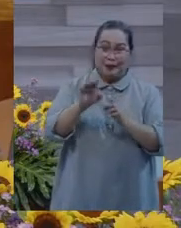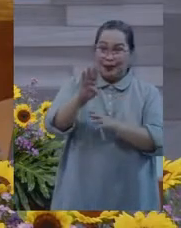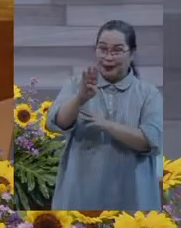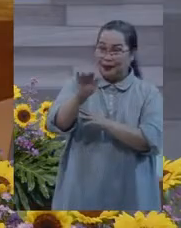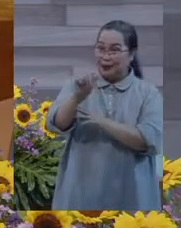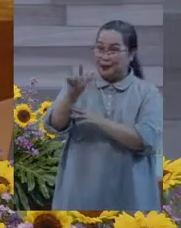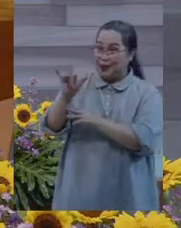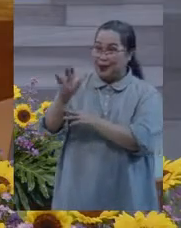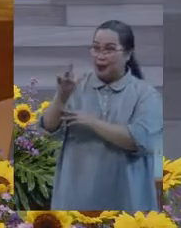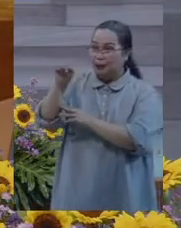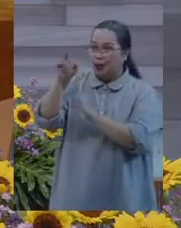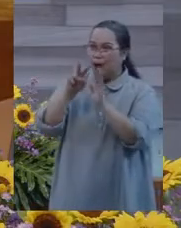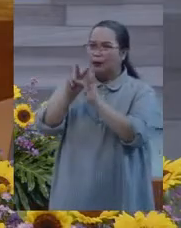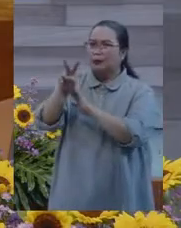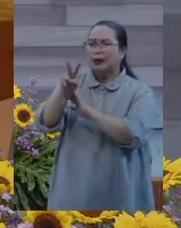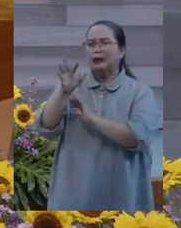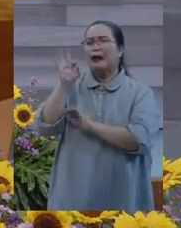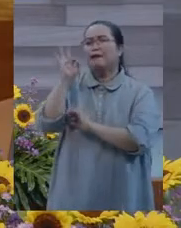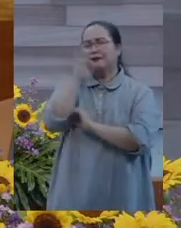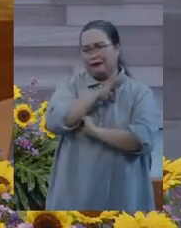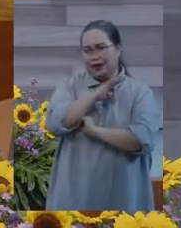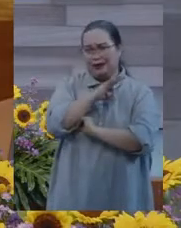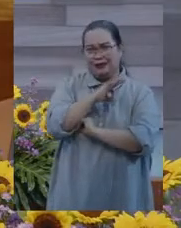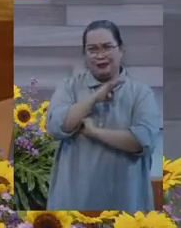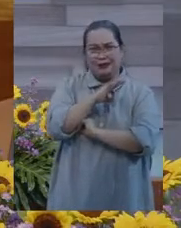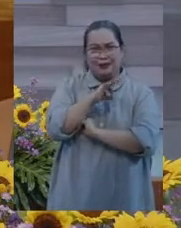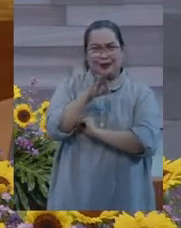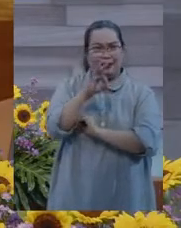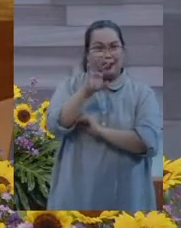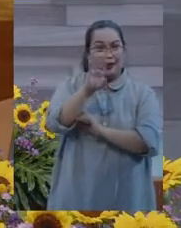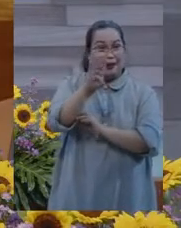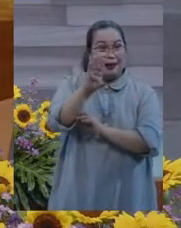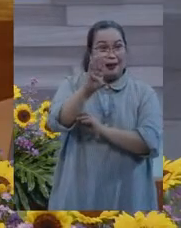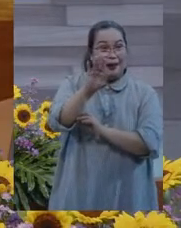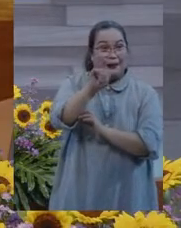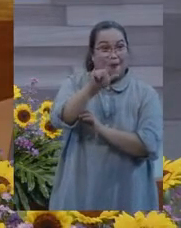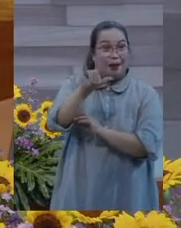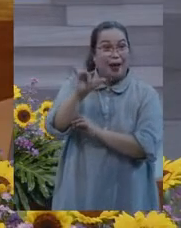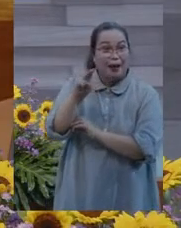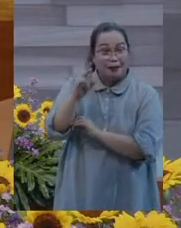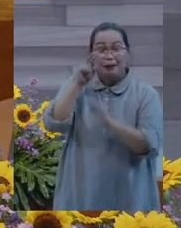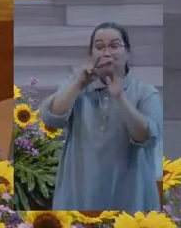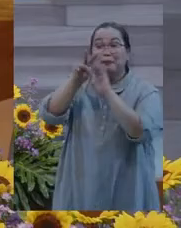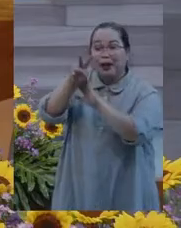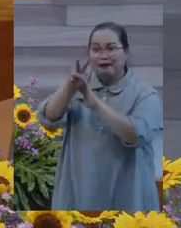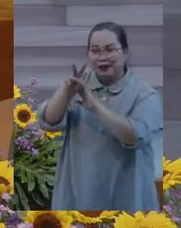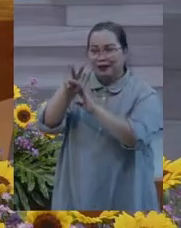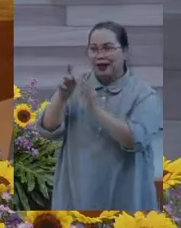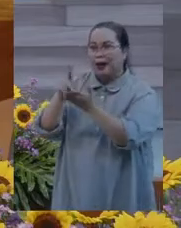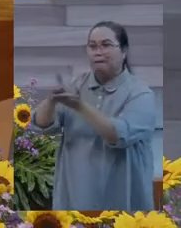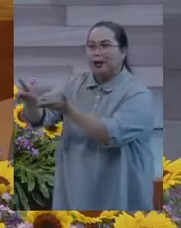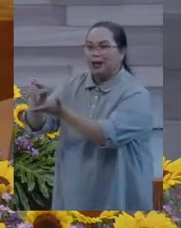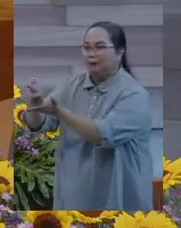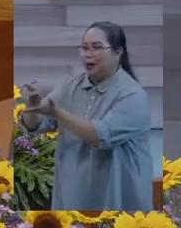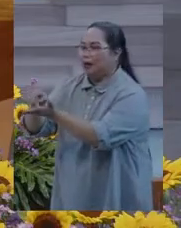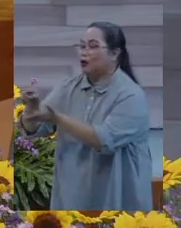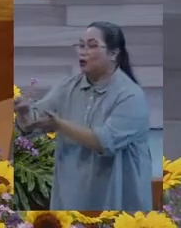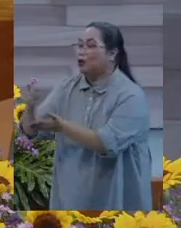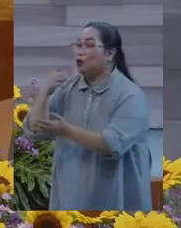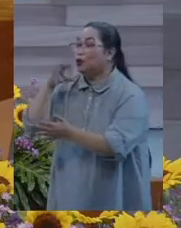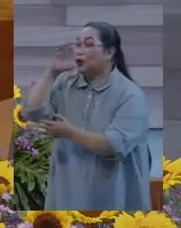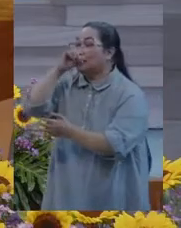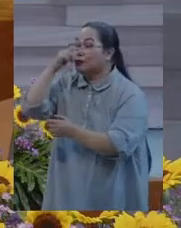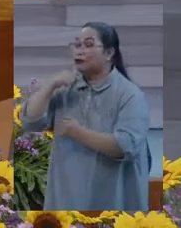ay isang propeta na bulaan. Si Balaam po ay isang propeta na prophet for hire. No?